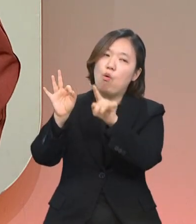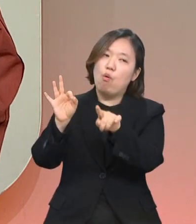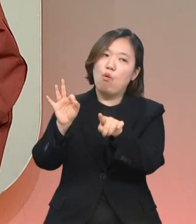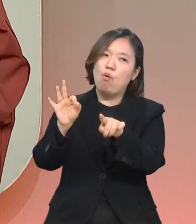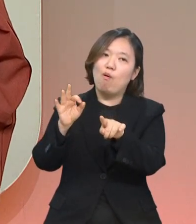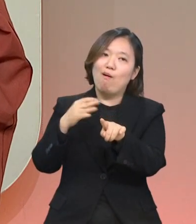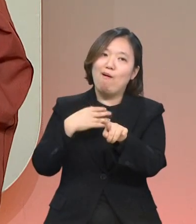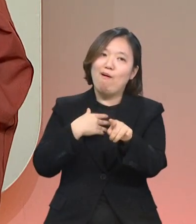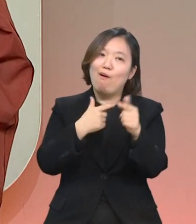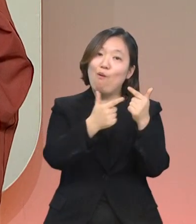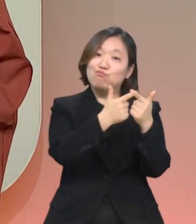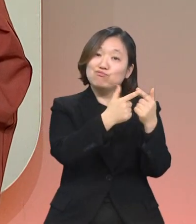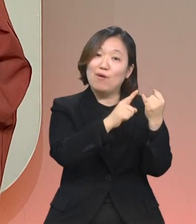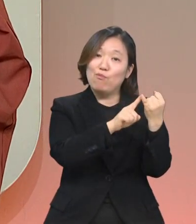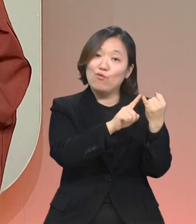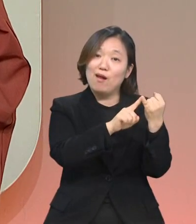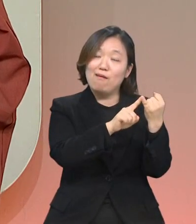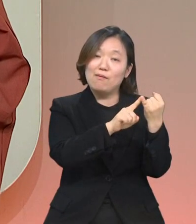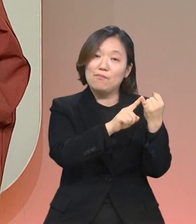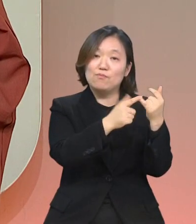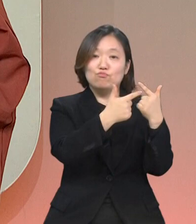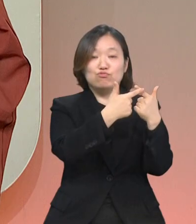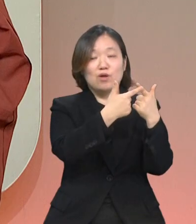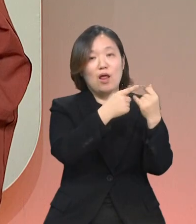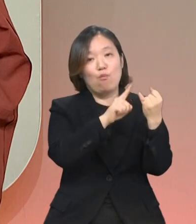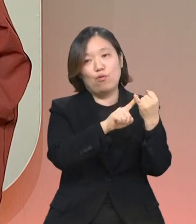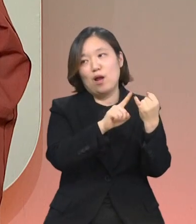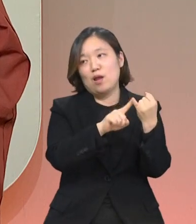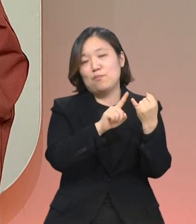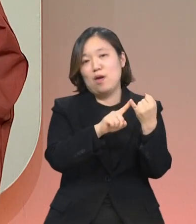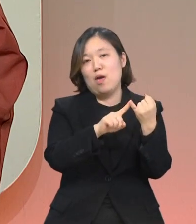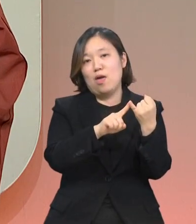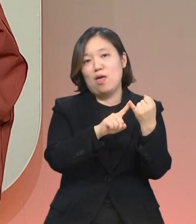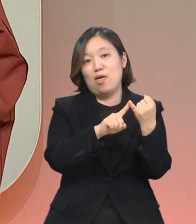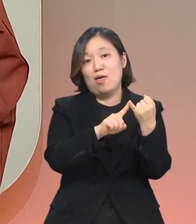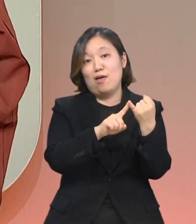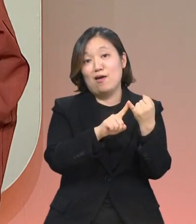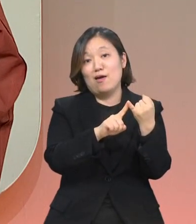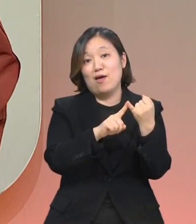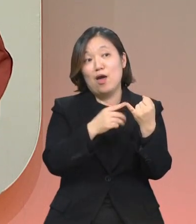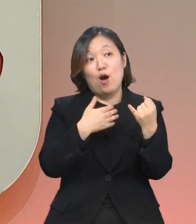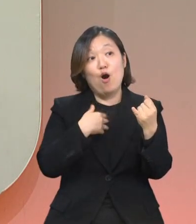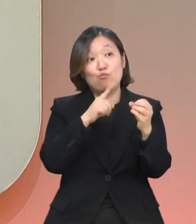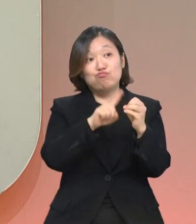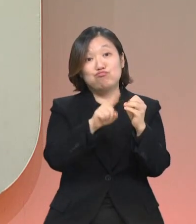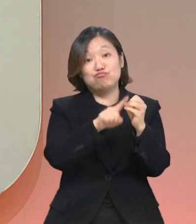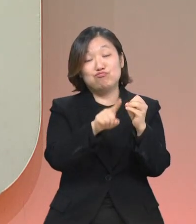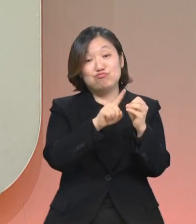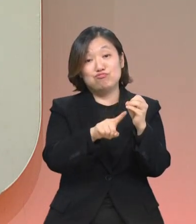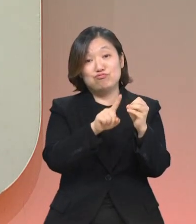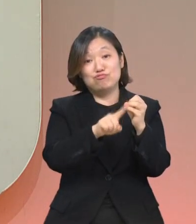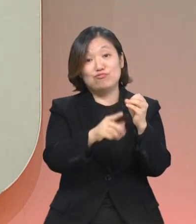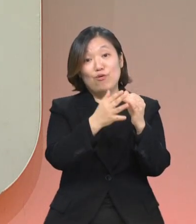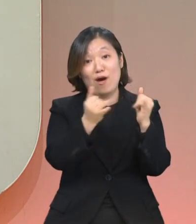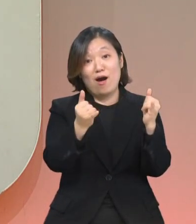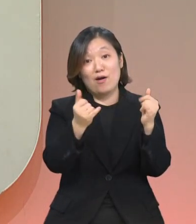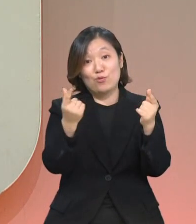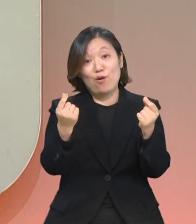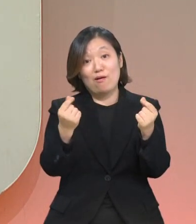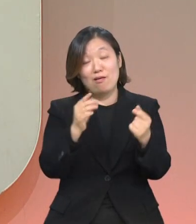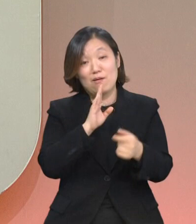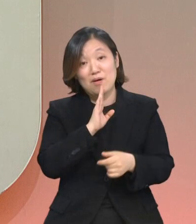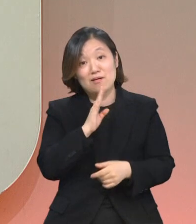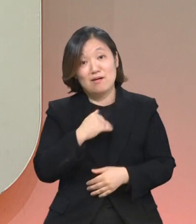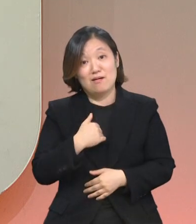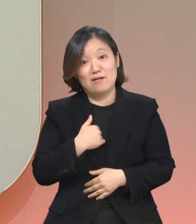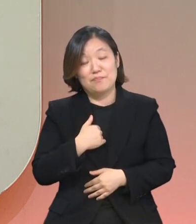옆에서 자고 있던요 보살님의 부산의 보살님이 그분이 이제 불자니까 절에 다니면서 법문도 듣고